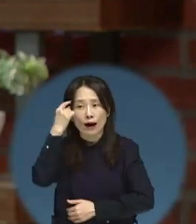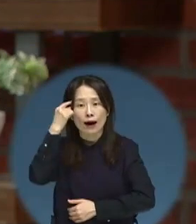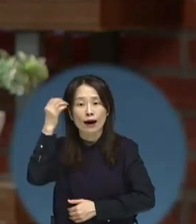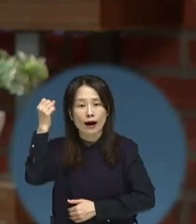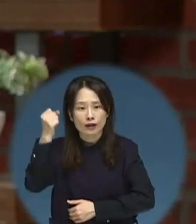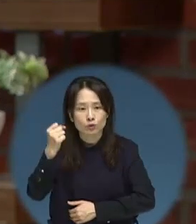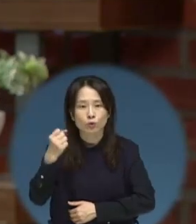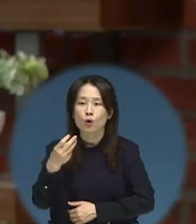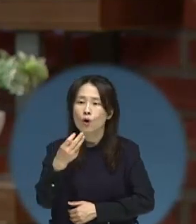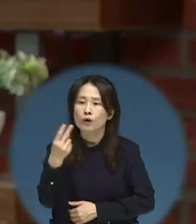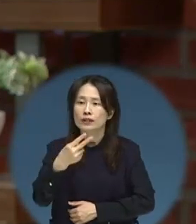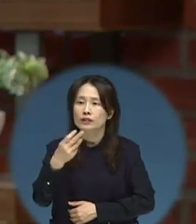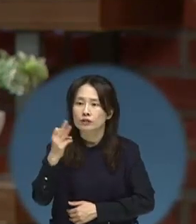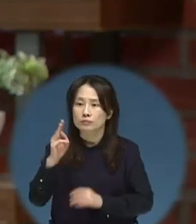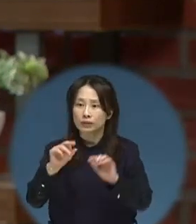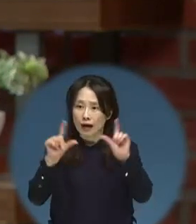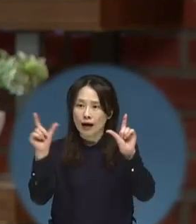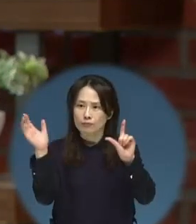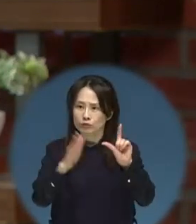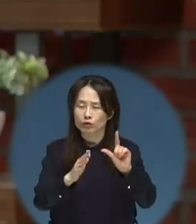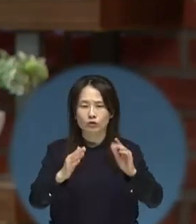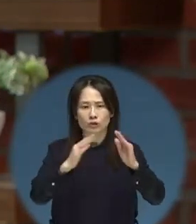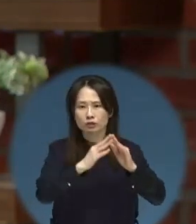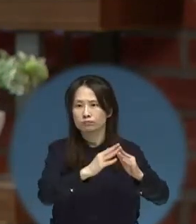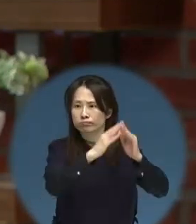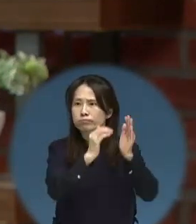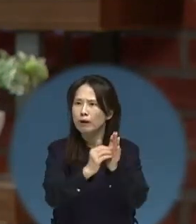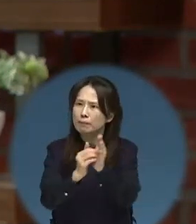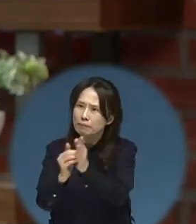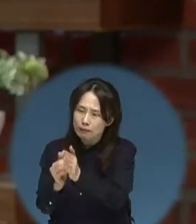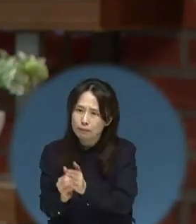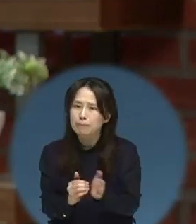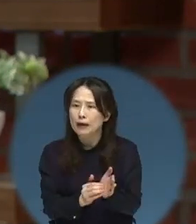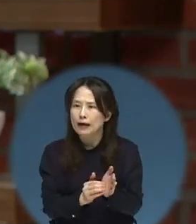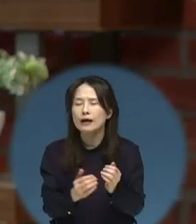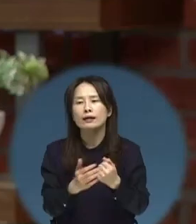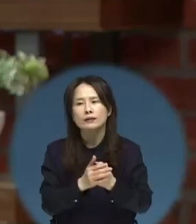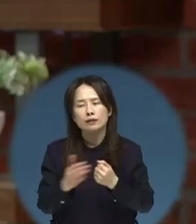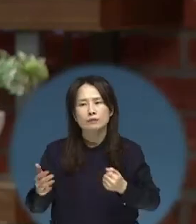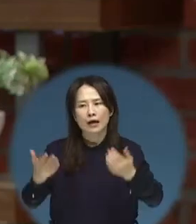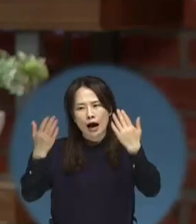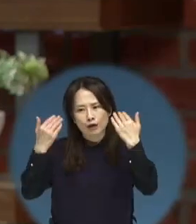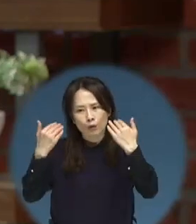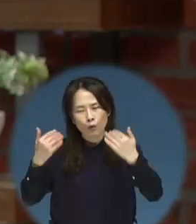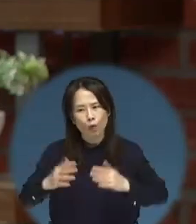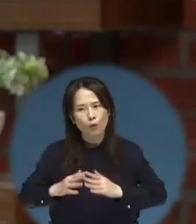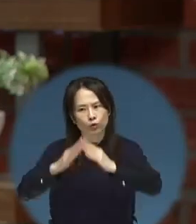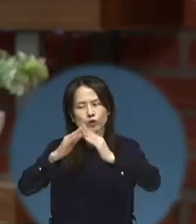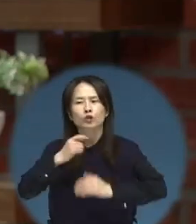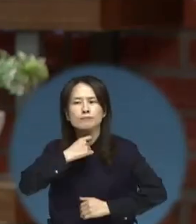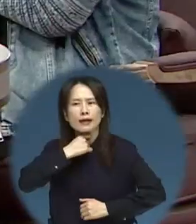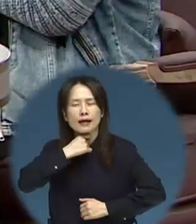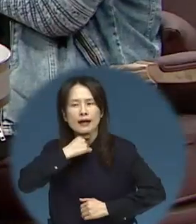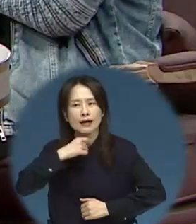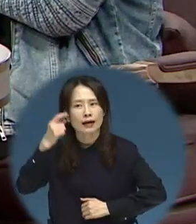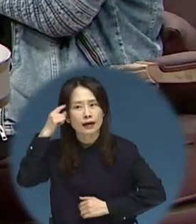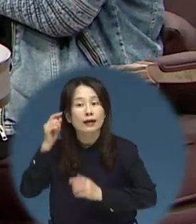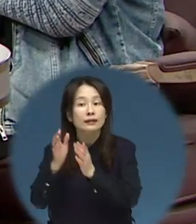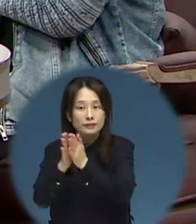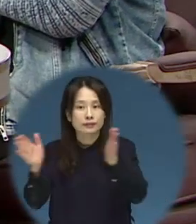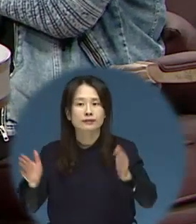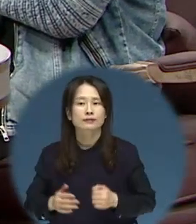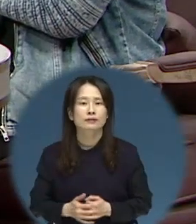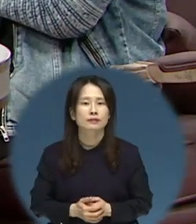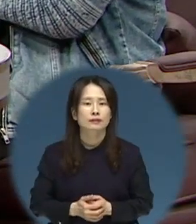그러면은 이제 집을 몇 채 지었으니 아 그러면은 학교를 한번 지어보는 게 어떨까라는 생각도 했었고 그 시절 집이라고 하는